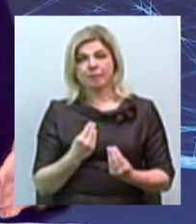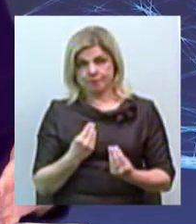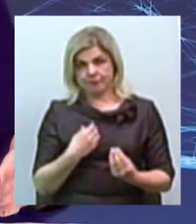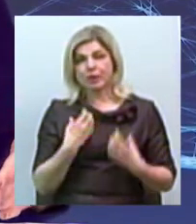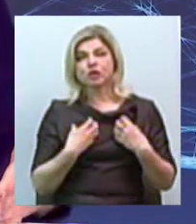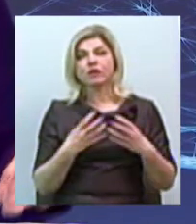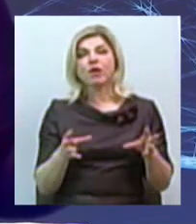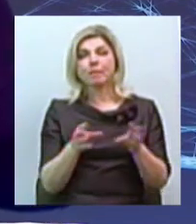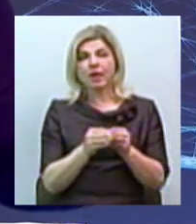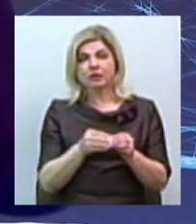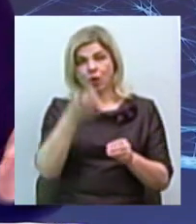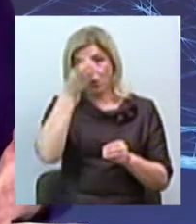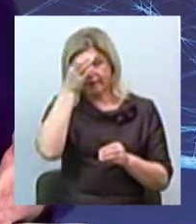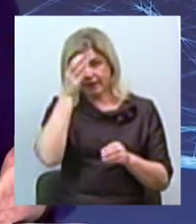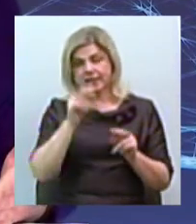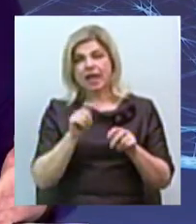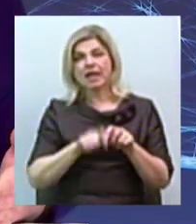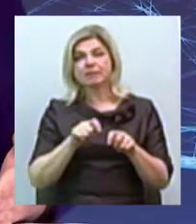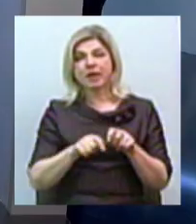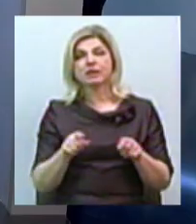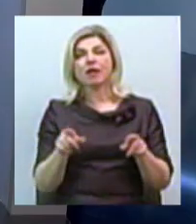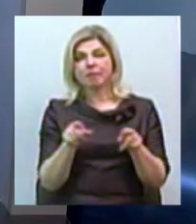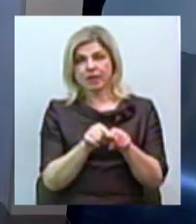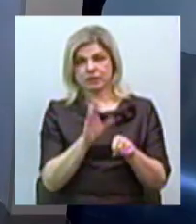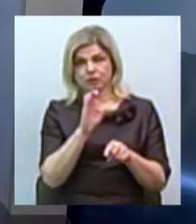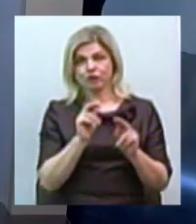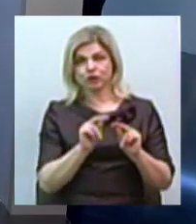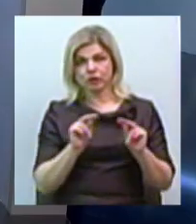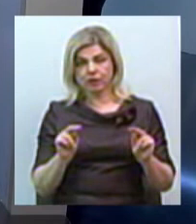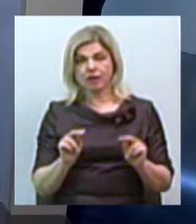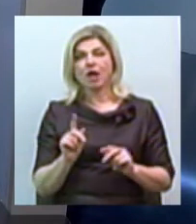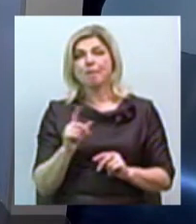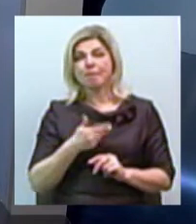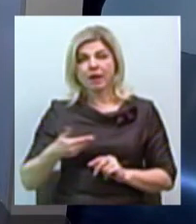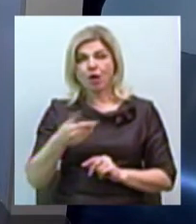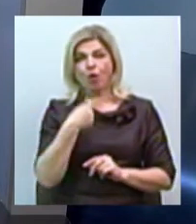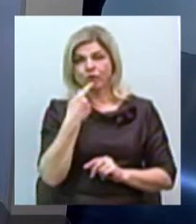разом освітні експерти безпосередньо з вчителем. Тобто, насправді, чому ми говоримо, що це